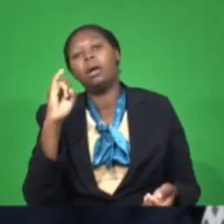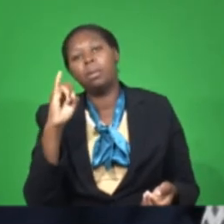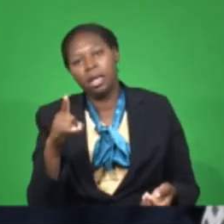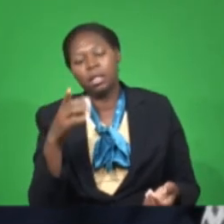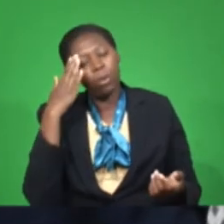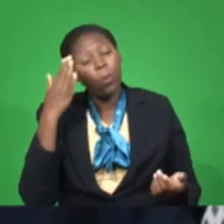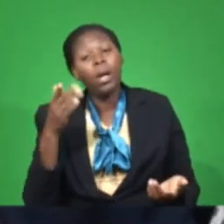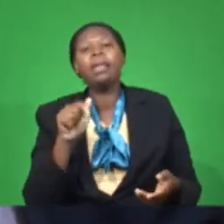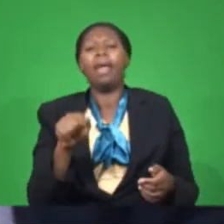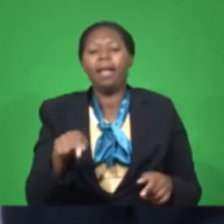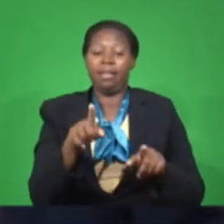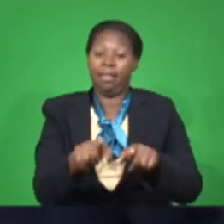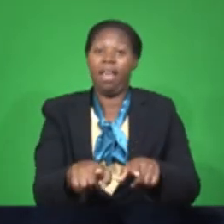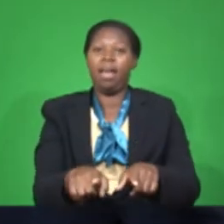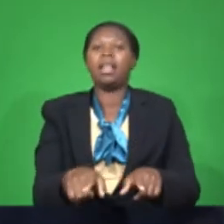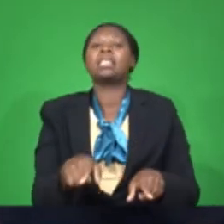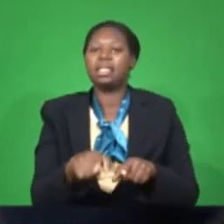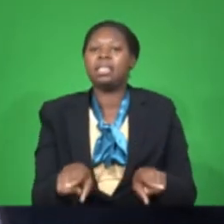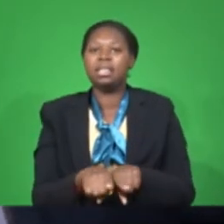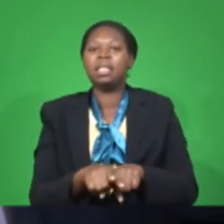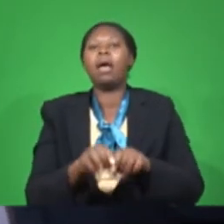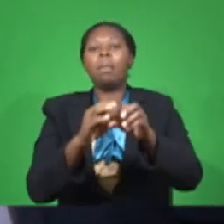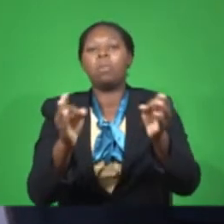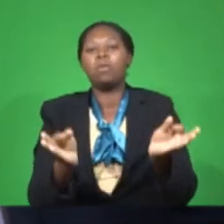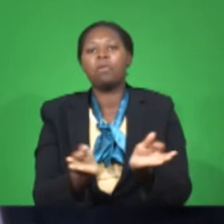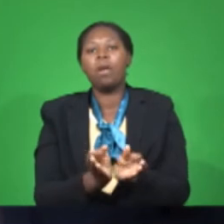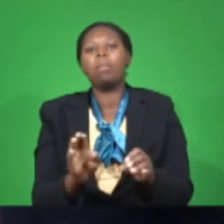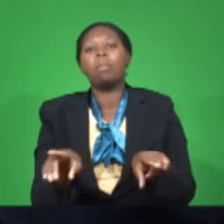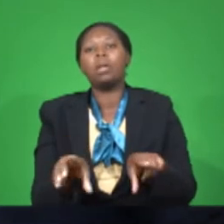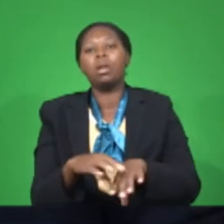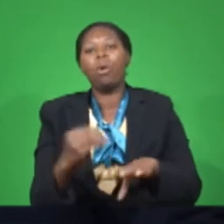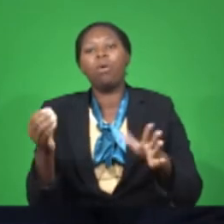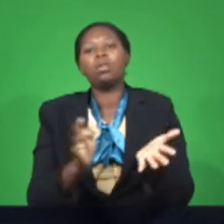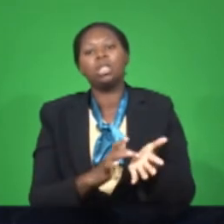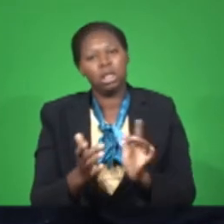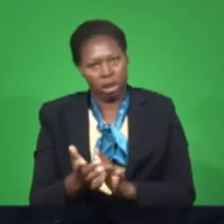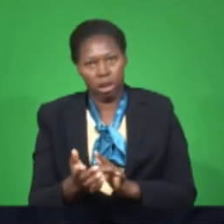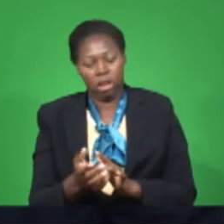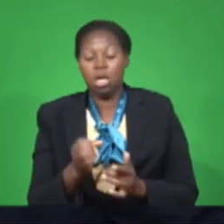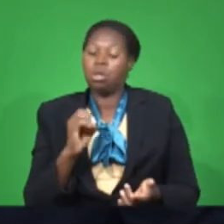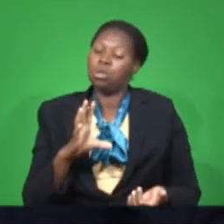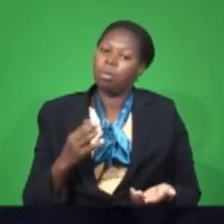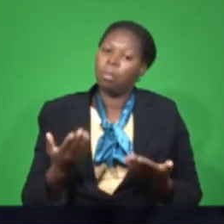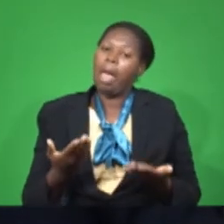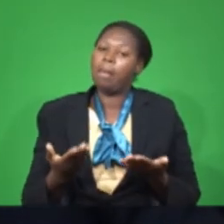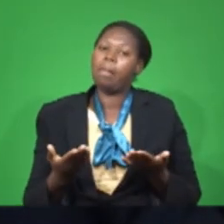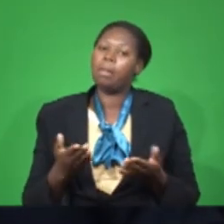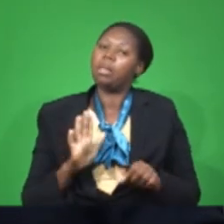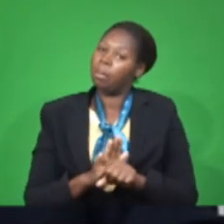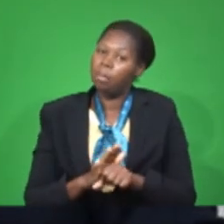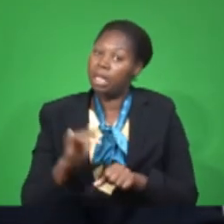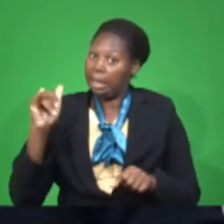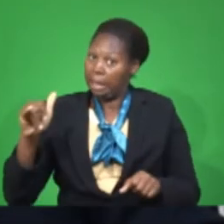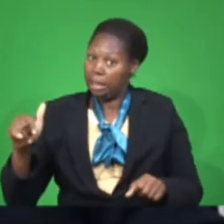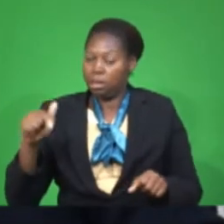imomo tsamu kutere dai kuri kuti chetongoti makoro akazowanda vakapatsana dai Jesu aifamba nhasi ndototi